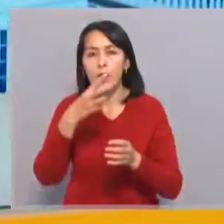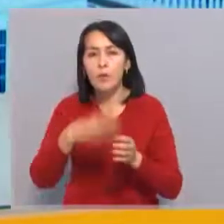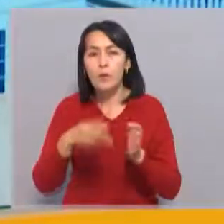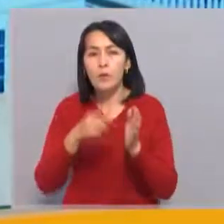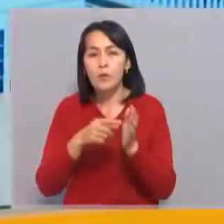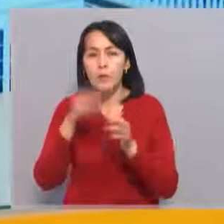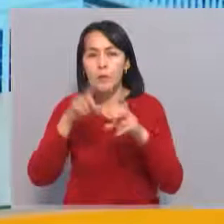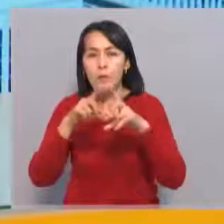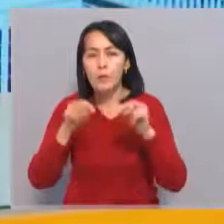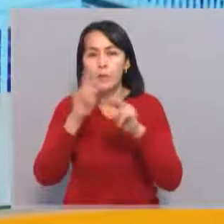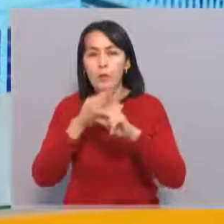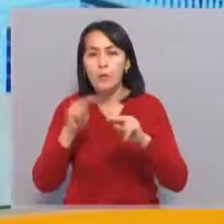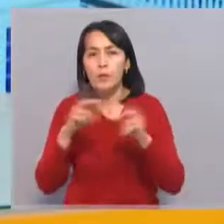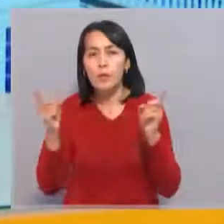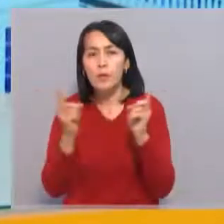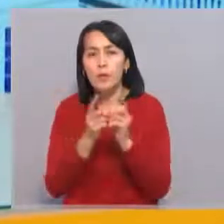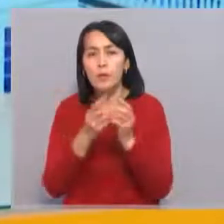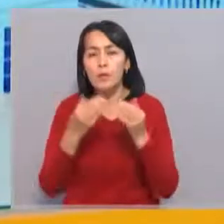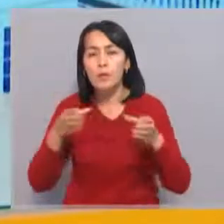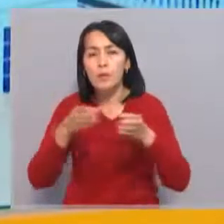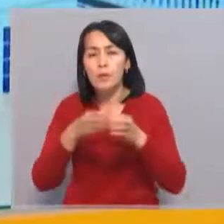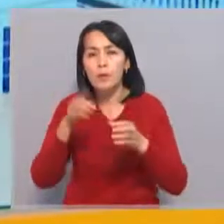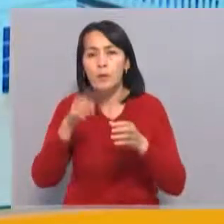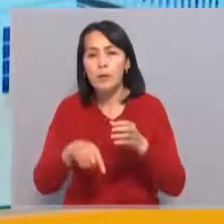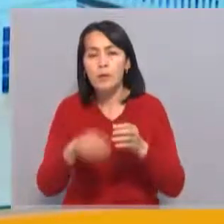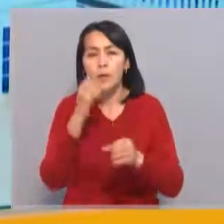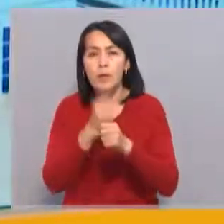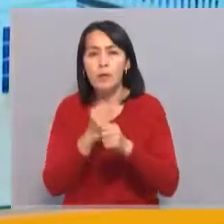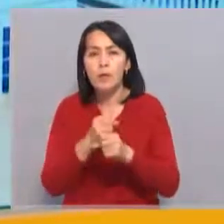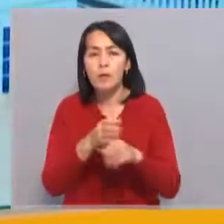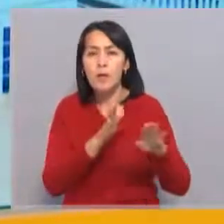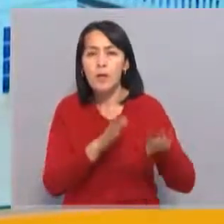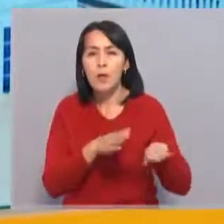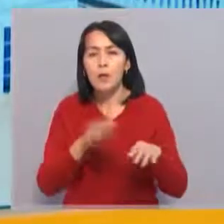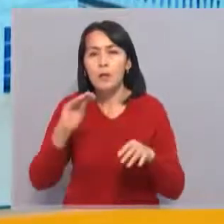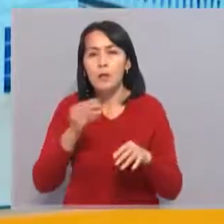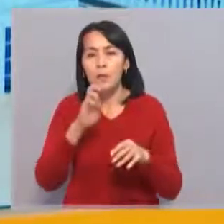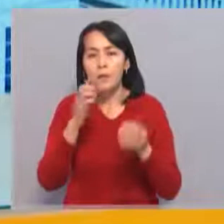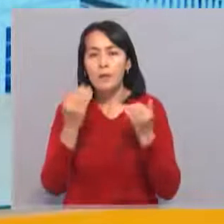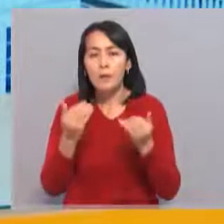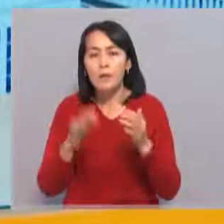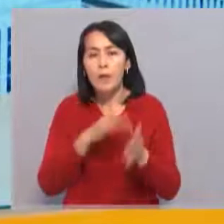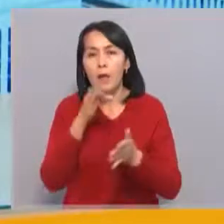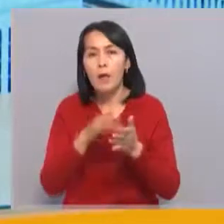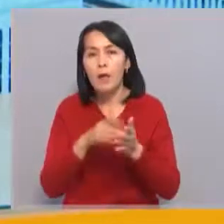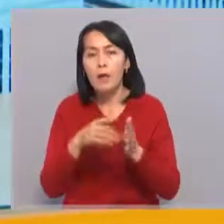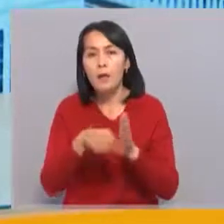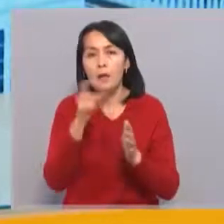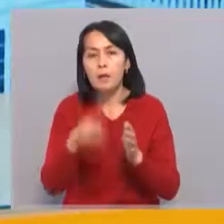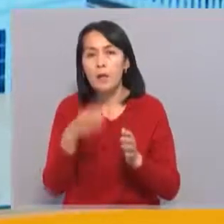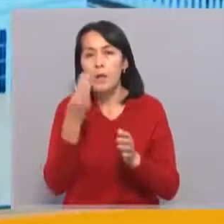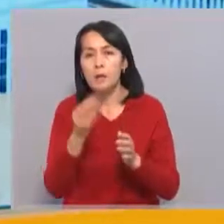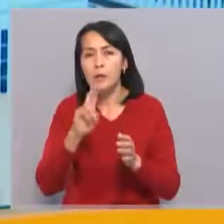ұстаздар қауымымен кездесті. Жиынның модераторлары партияның өңірлік филиалының атқарушы хатшысы Жанар Бектаева мен қалалық мәслихат депутаты